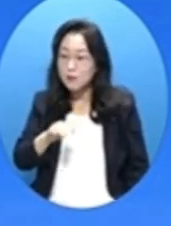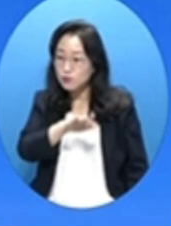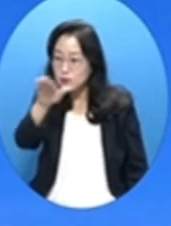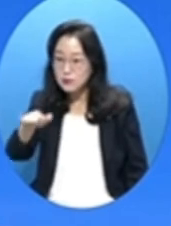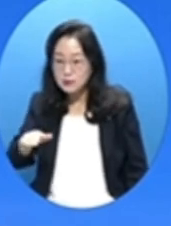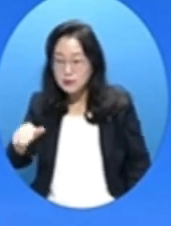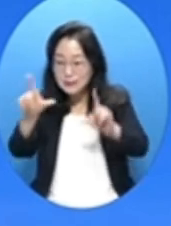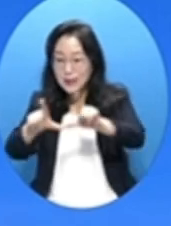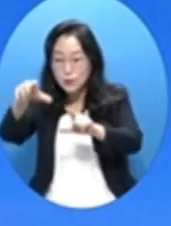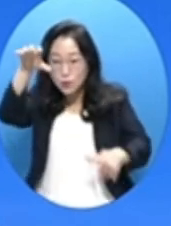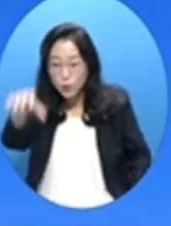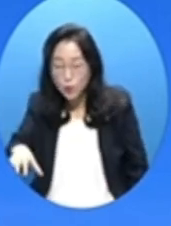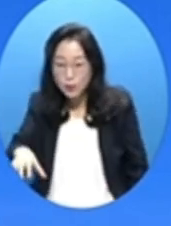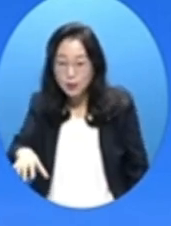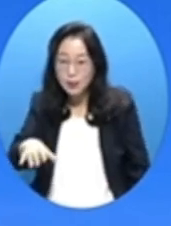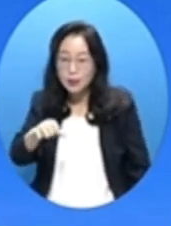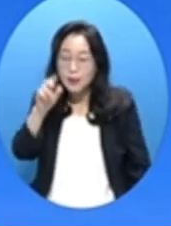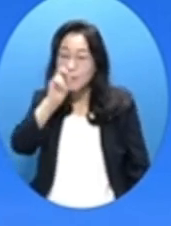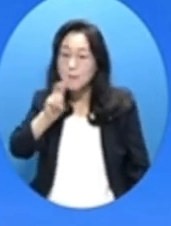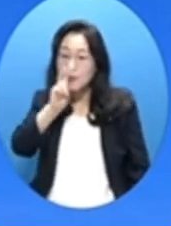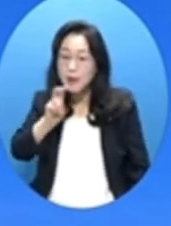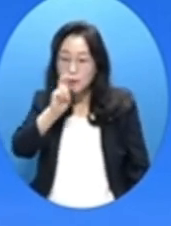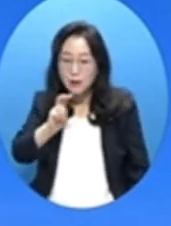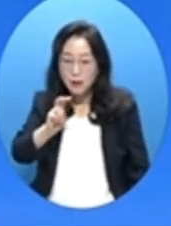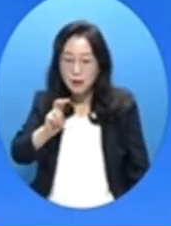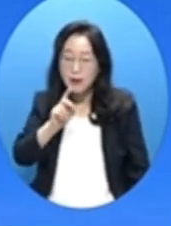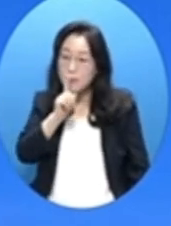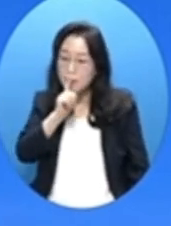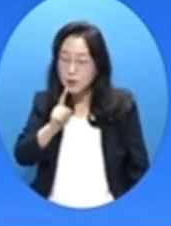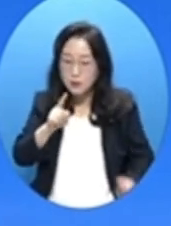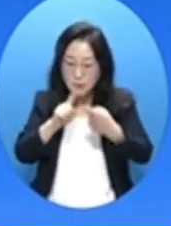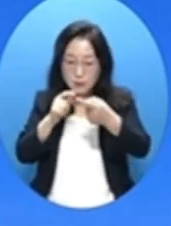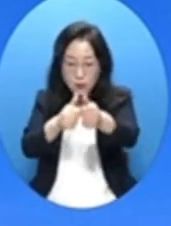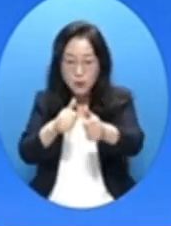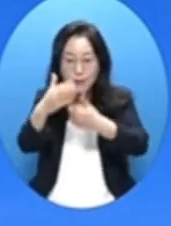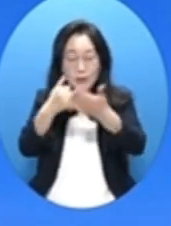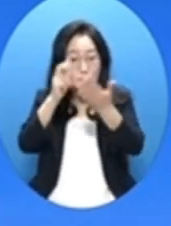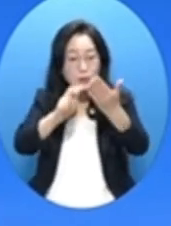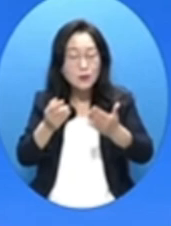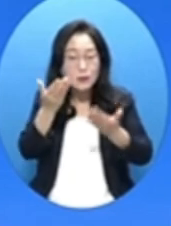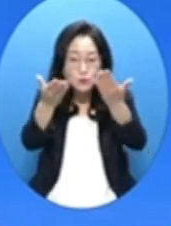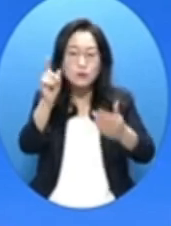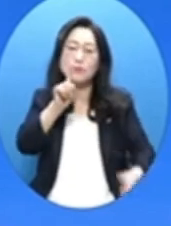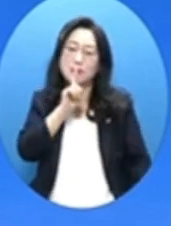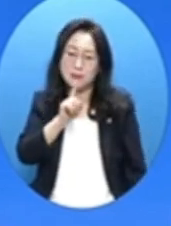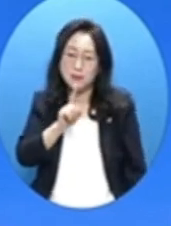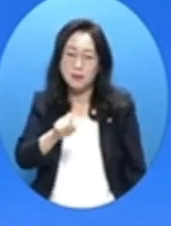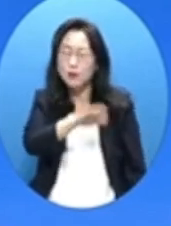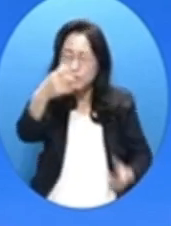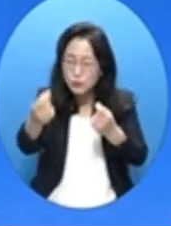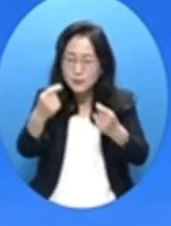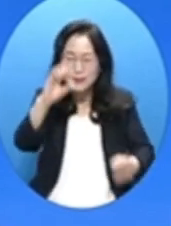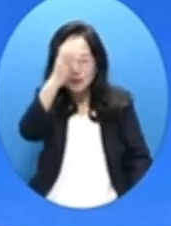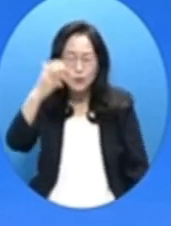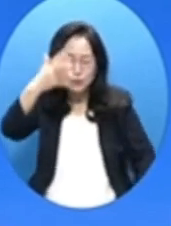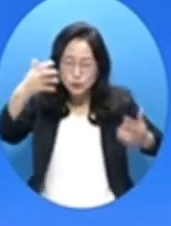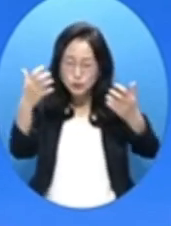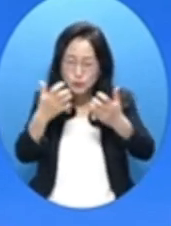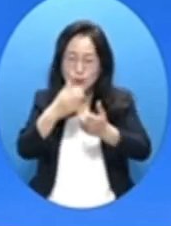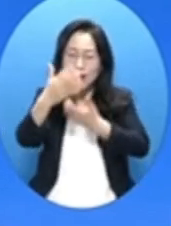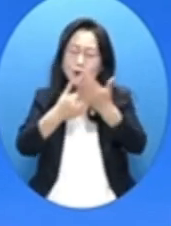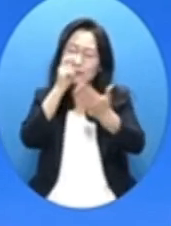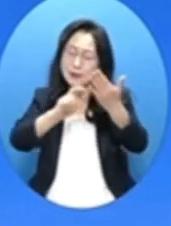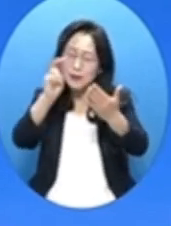그 놀라운 음성을 듣는다고 고백을 했습니다. 우리가 성령 충만 받아야 됩니다. 우리 입에서 하나님을 찬양하는 그 고백이 흘러나와야 되는